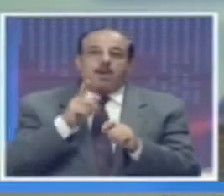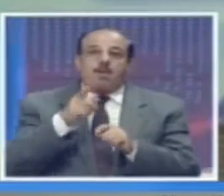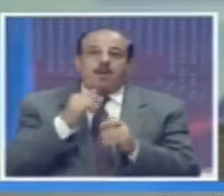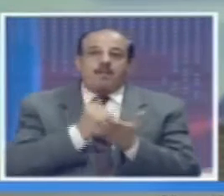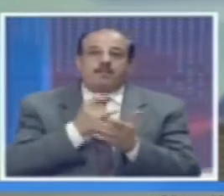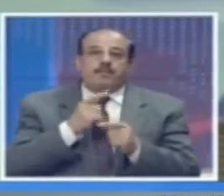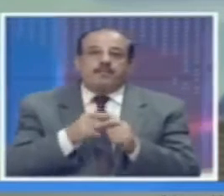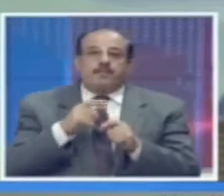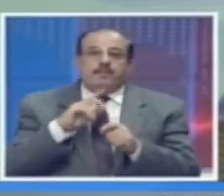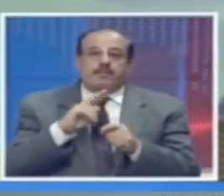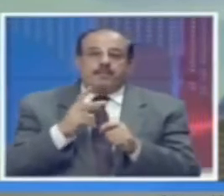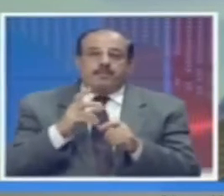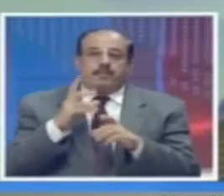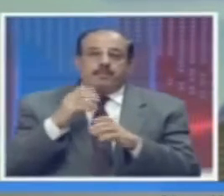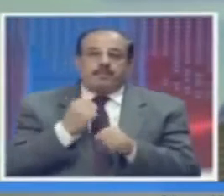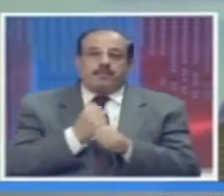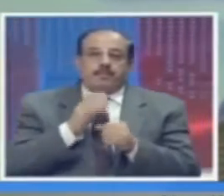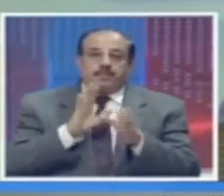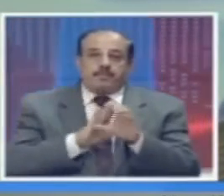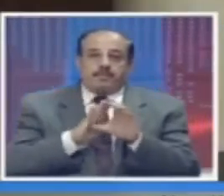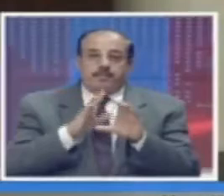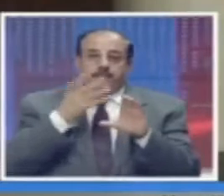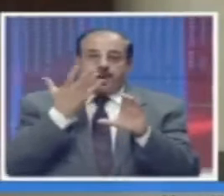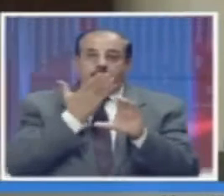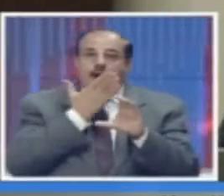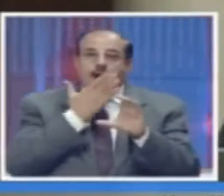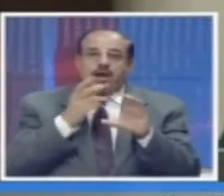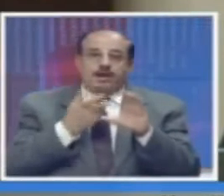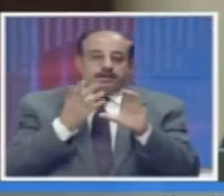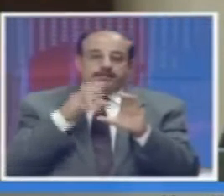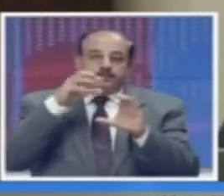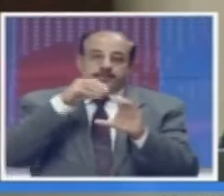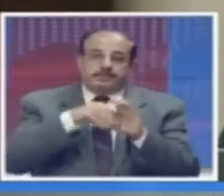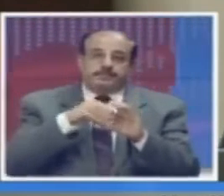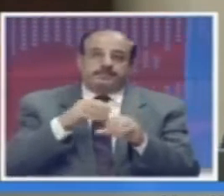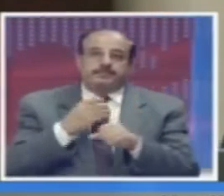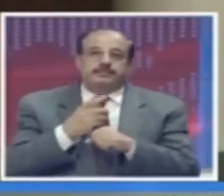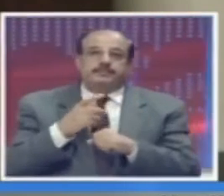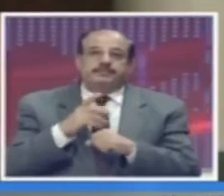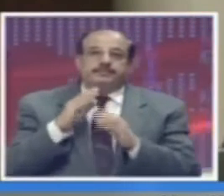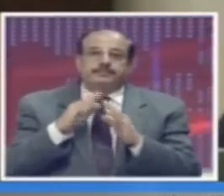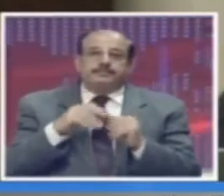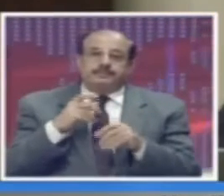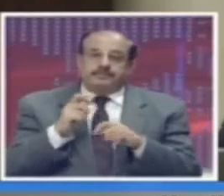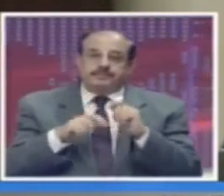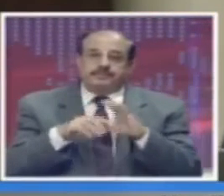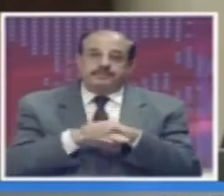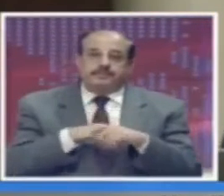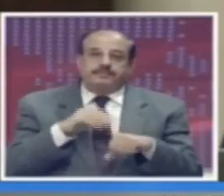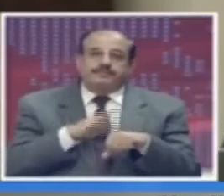والتفضيض والمرايا، يمكن دي صورة المرايا أثناء عملية تركيبها عشان نعرف نحن كفلك عندنا صناعات أو